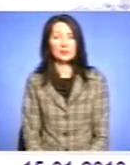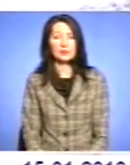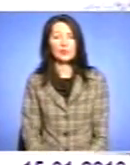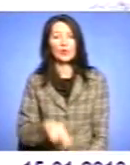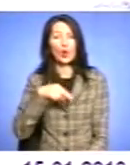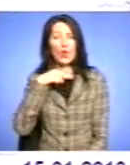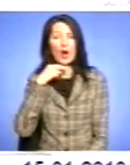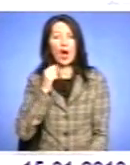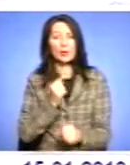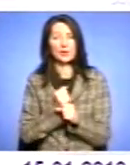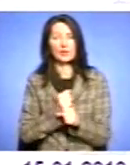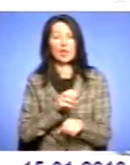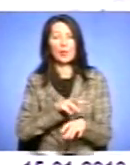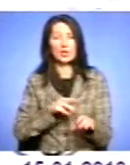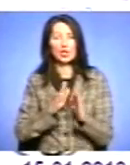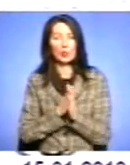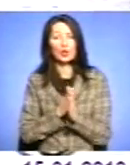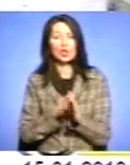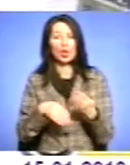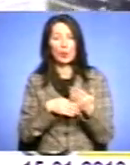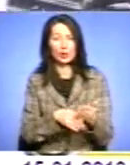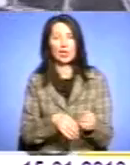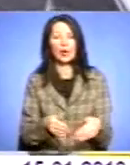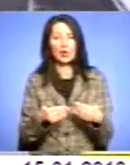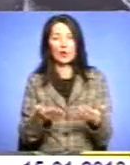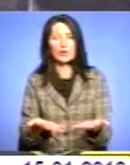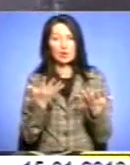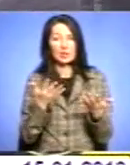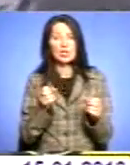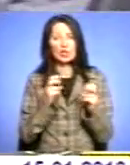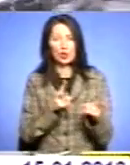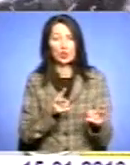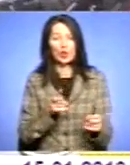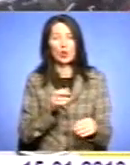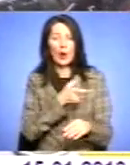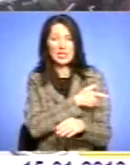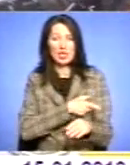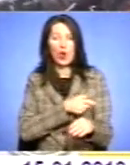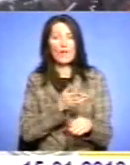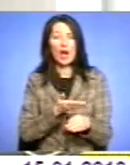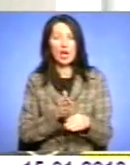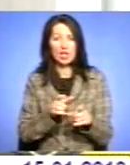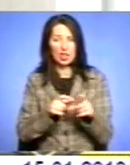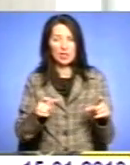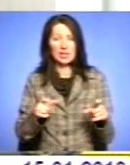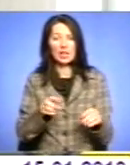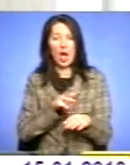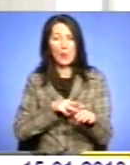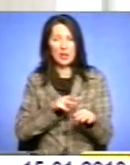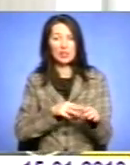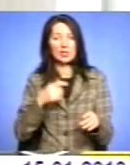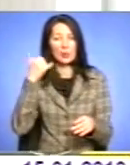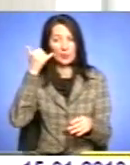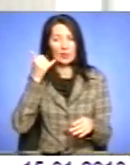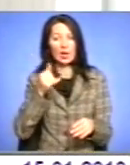Увага! Працівники міліції просять допомогти у розкритті резонансного злочину. До чергової частини Борщівського райвідділу внутрішніх справ надійшло повідомлення від